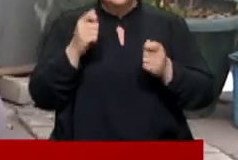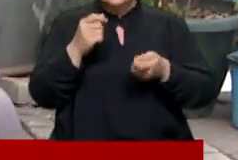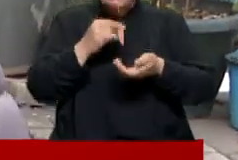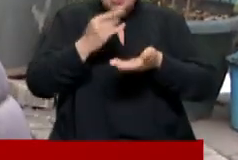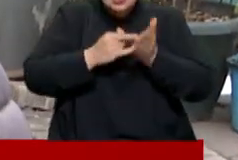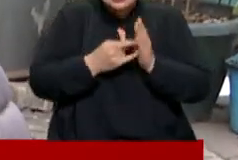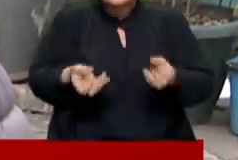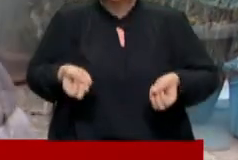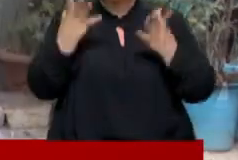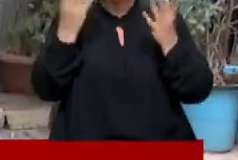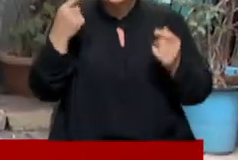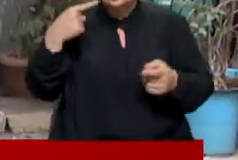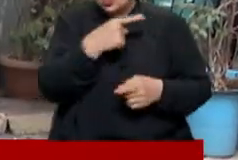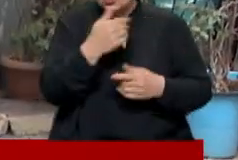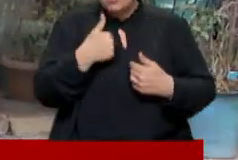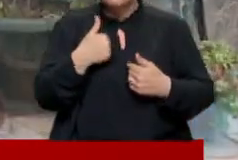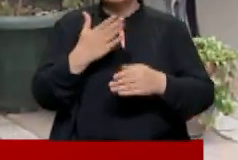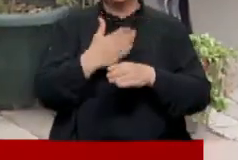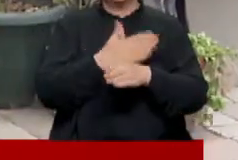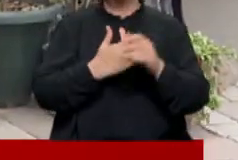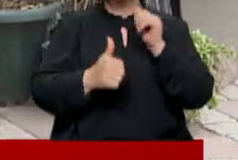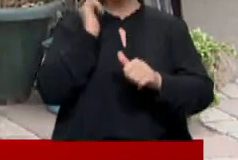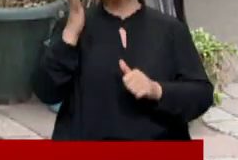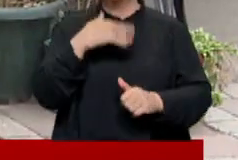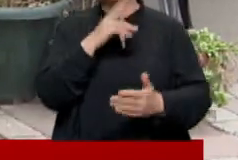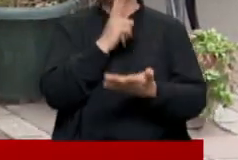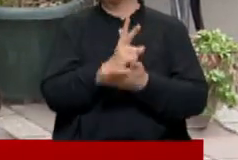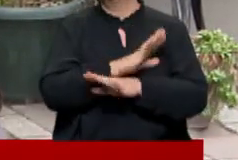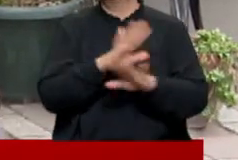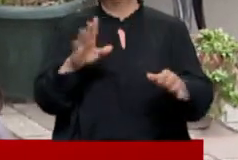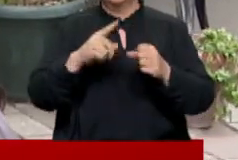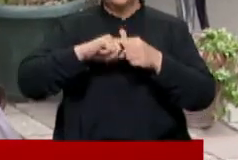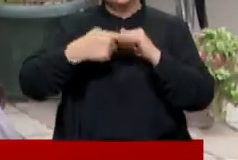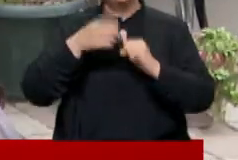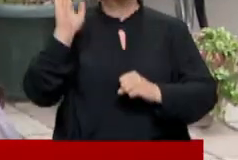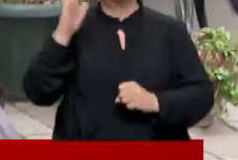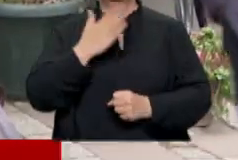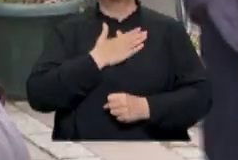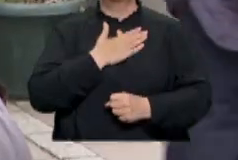Geçinmekte zorlanıyorum daha doğrusu. Memleketime gideceğim. Kararlıyım, evet. Haftaya gidiyorum.